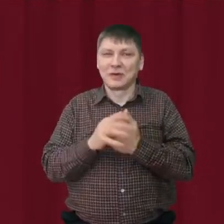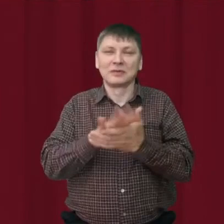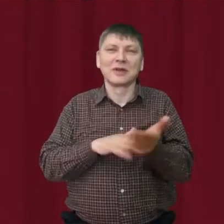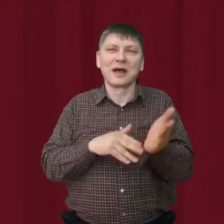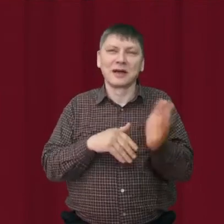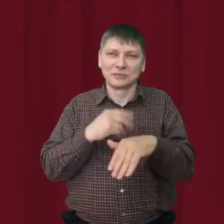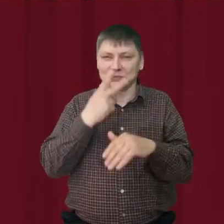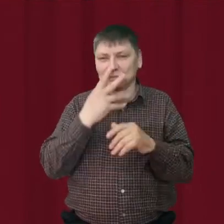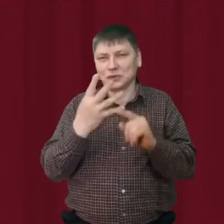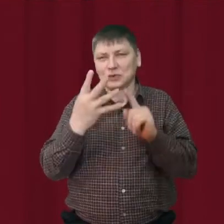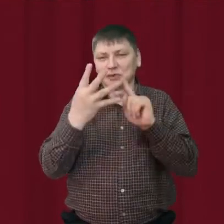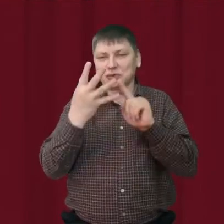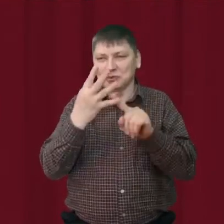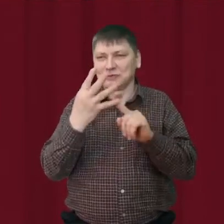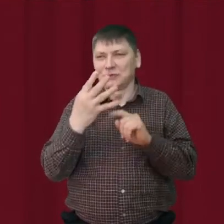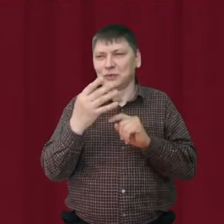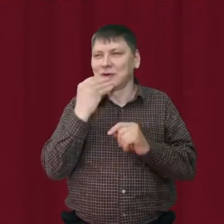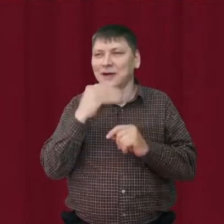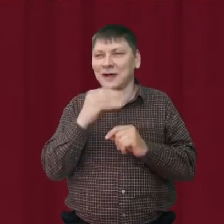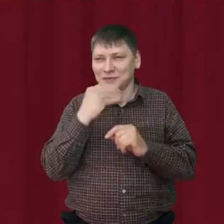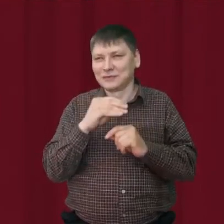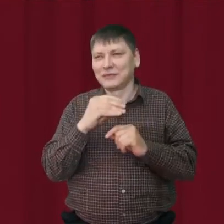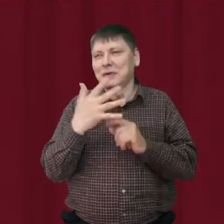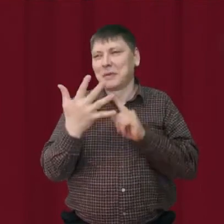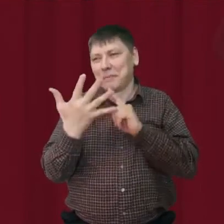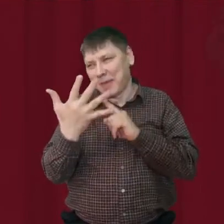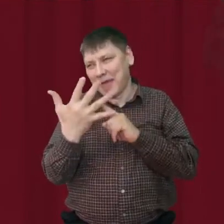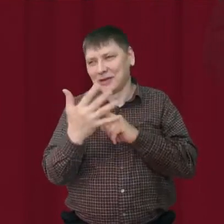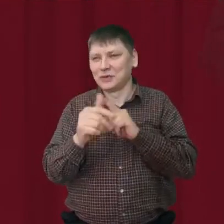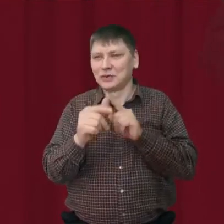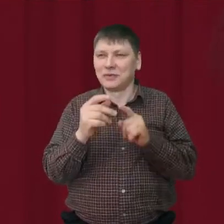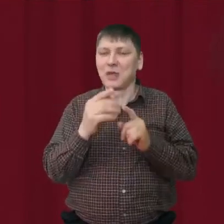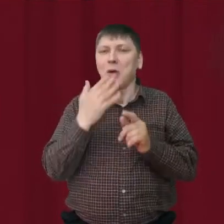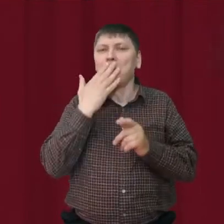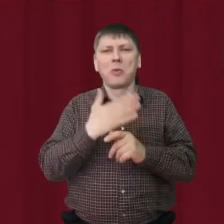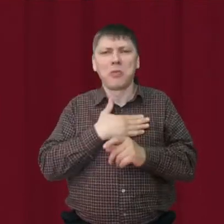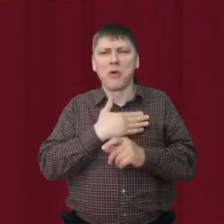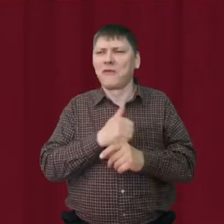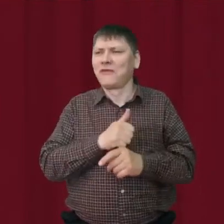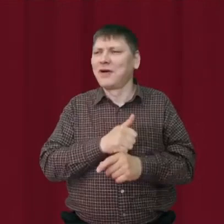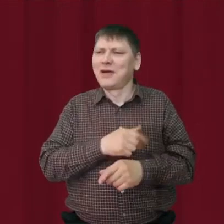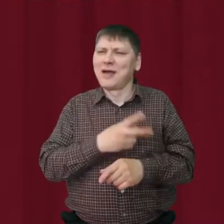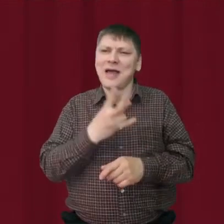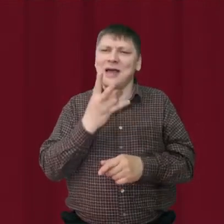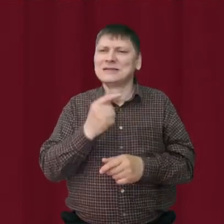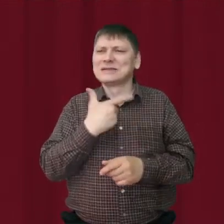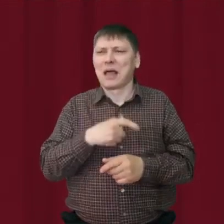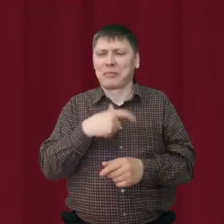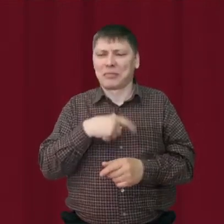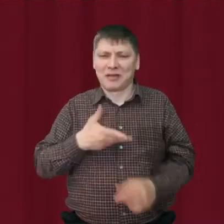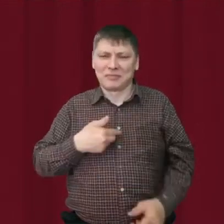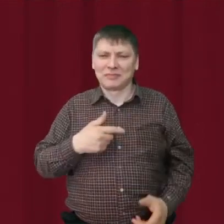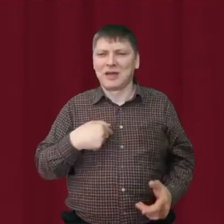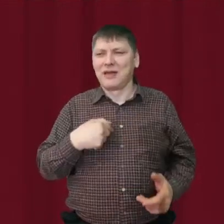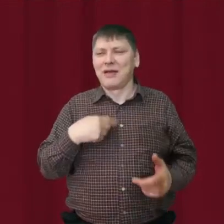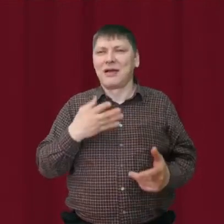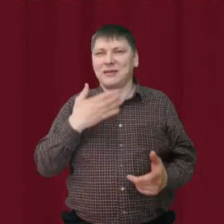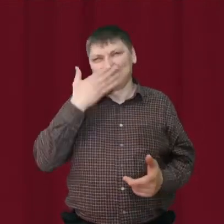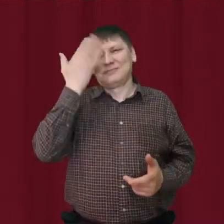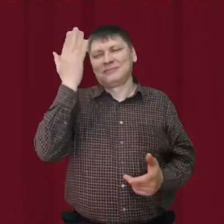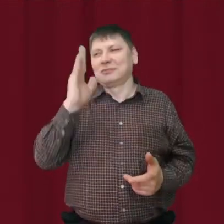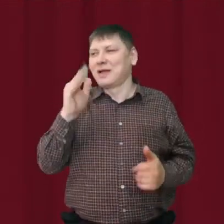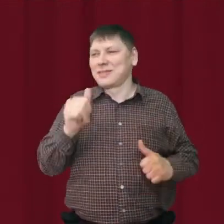Далее, четвертое, пятое качество, по сути своей, они очень похожи. Любовь не превозносится, не гордится. То есть, другими словами